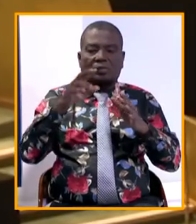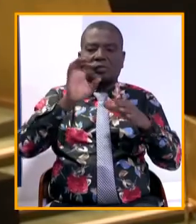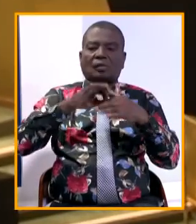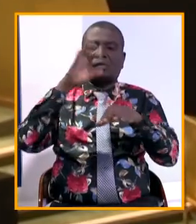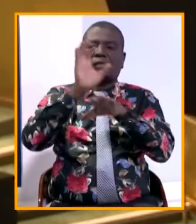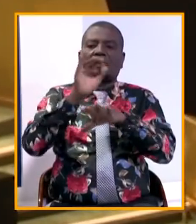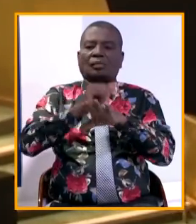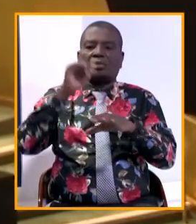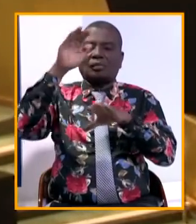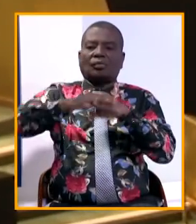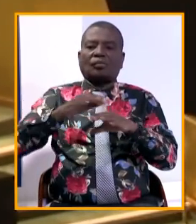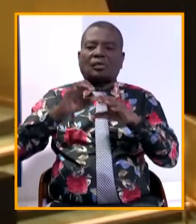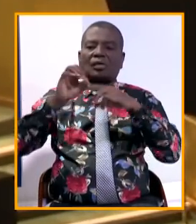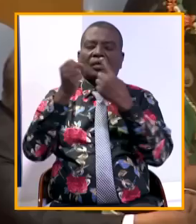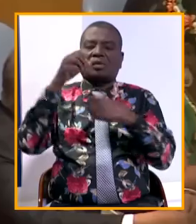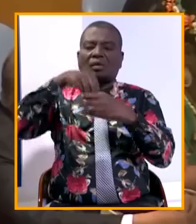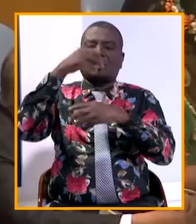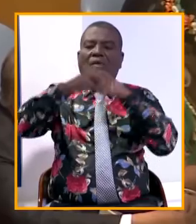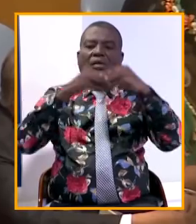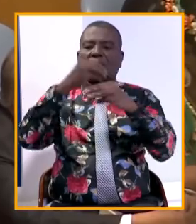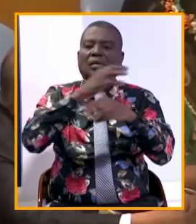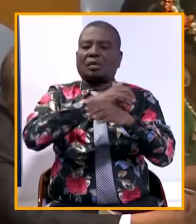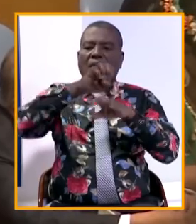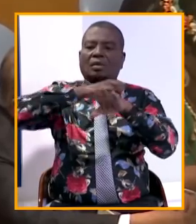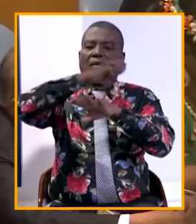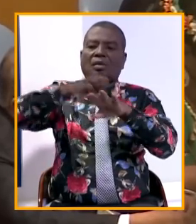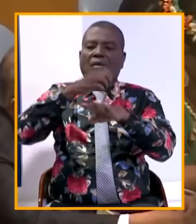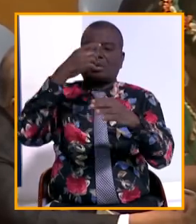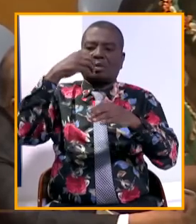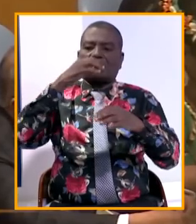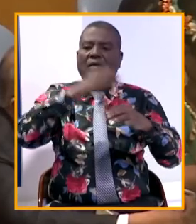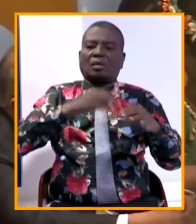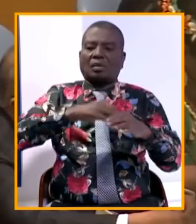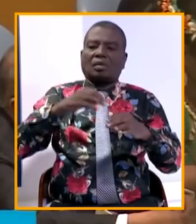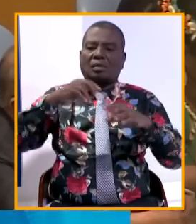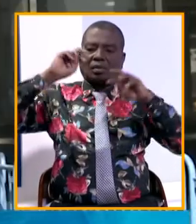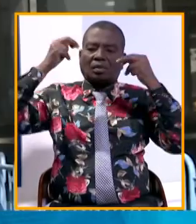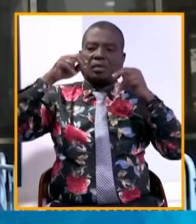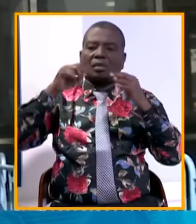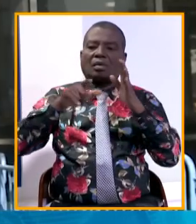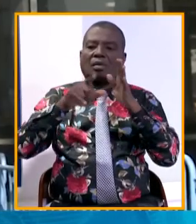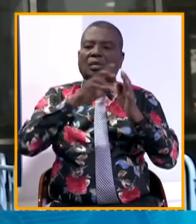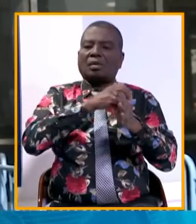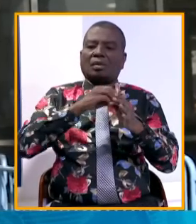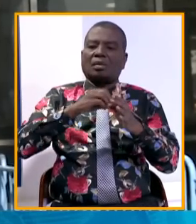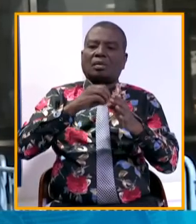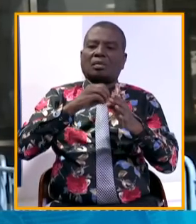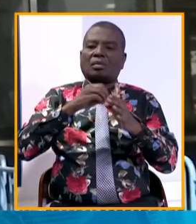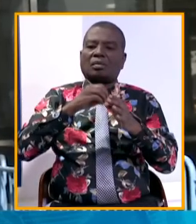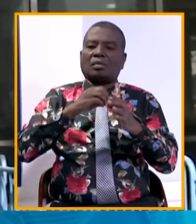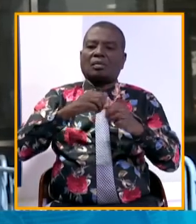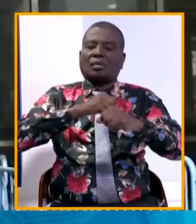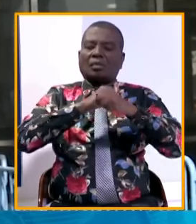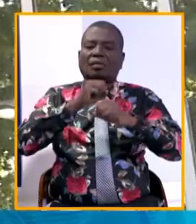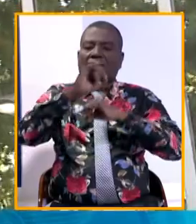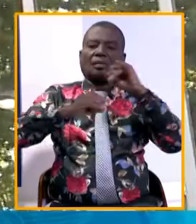la Côte d'Ivoire sur la situation dans le monde et son engagement en faveur des thématiques importantes, notamment la